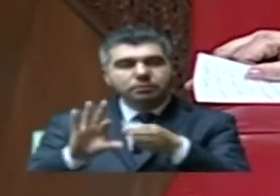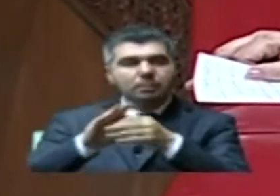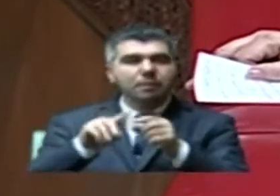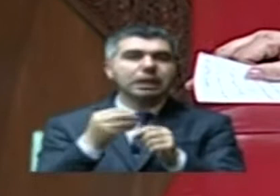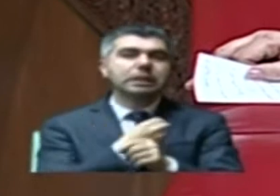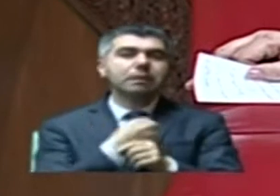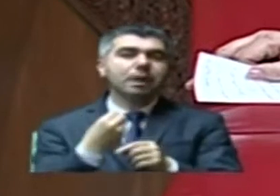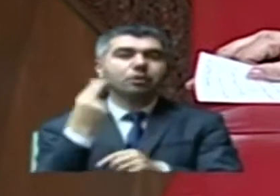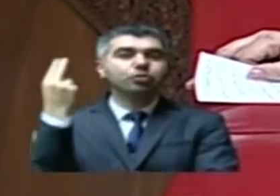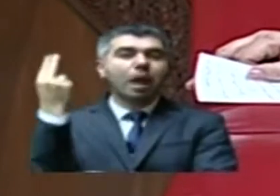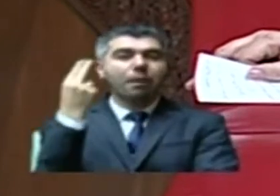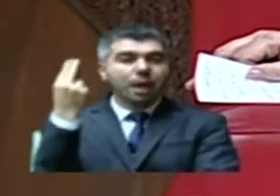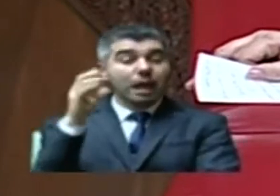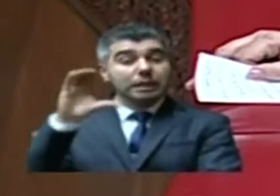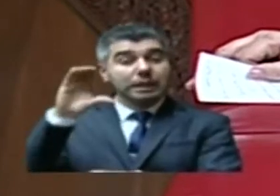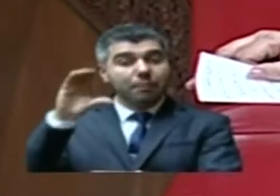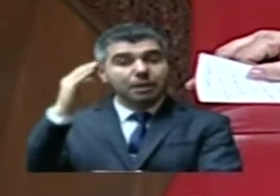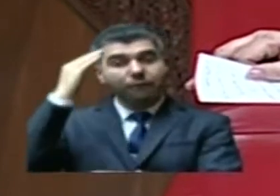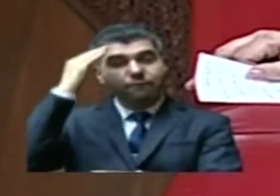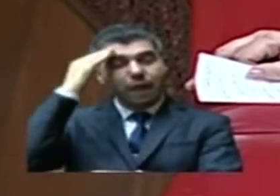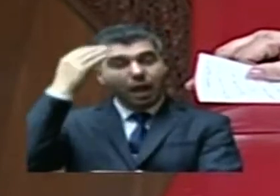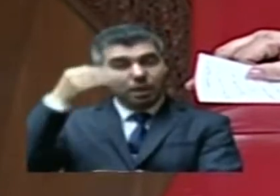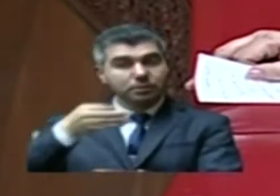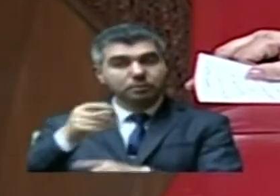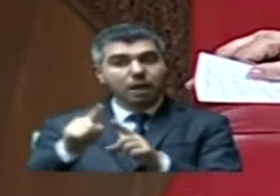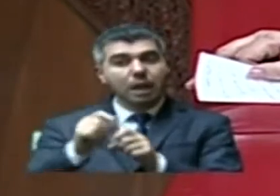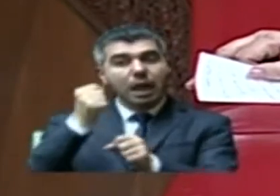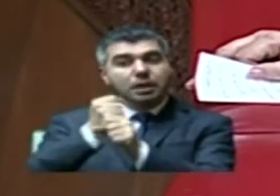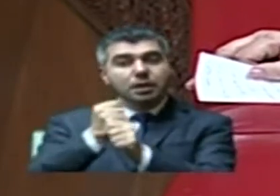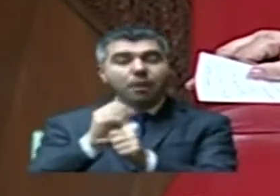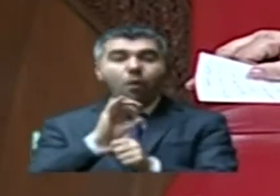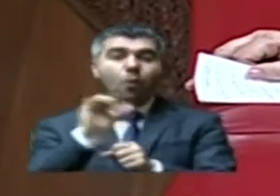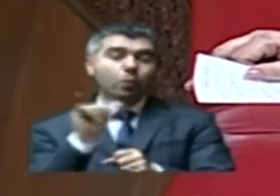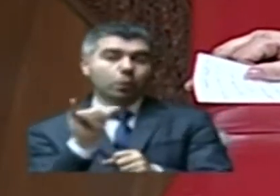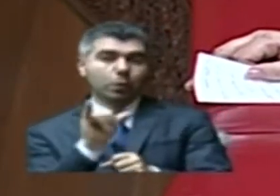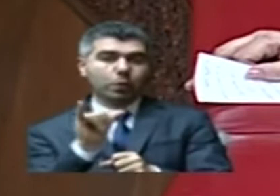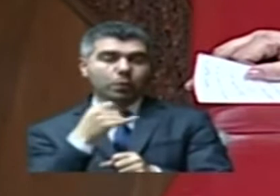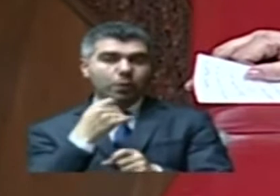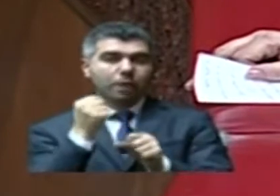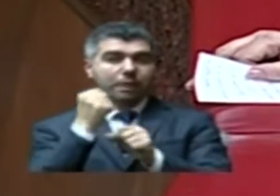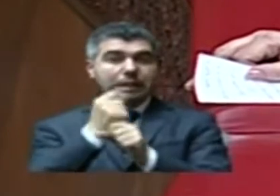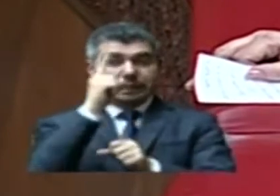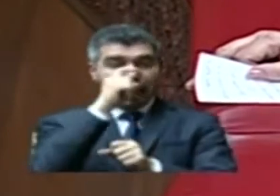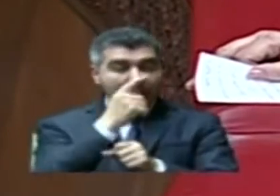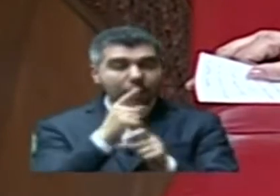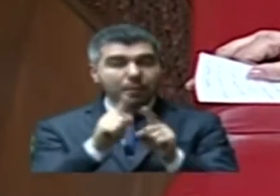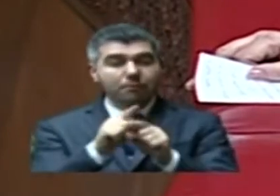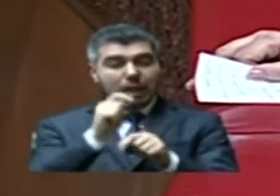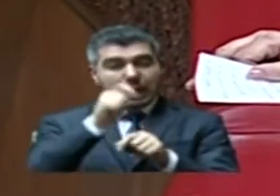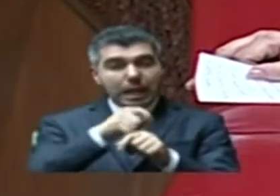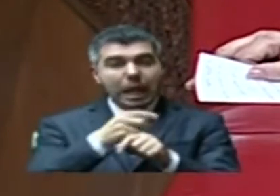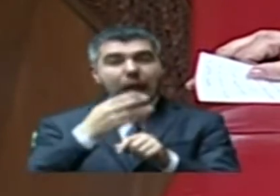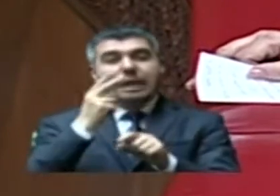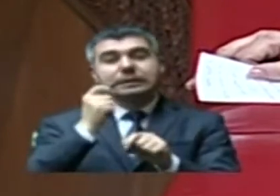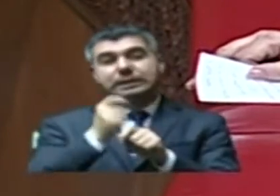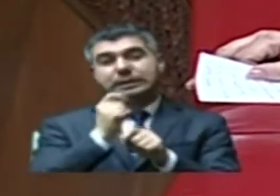مع كلية الطب سواء في الدار البيضاء وفي فاس للاشتغال على المخاطر، خاصة في الجانب ديال بعض النحاس، بعض الحديد، بعض الأشياء اللي عندها